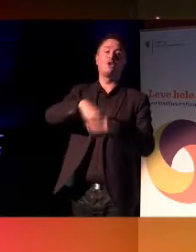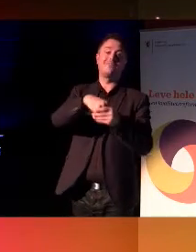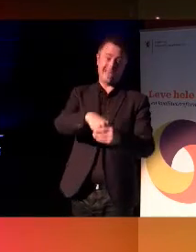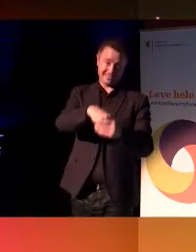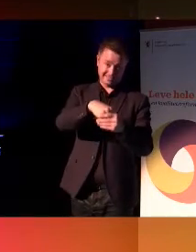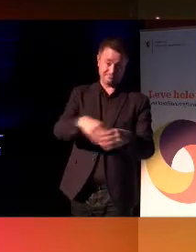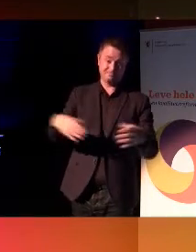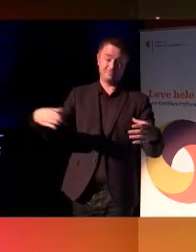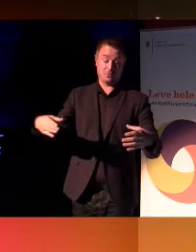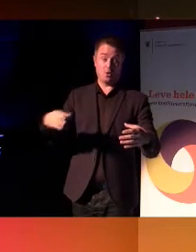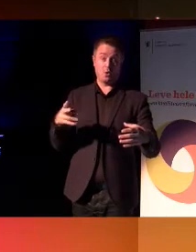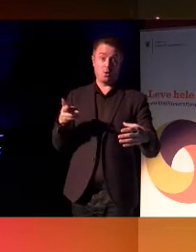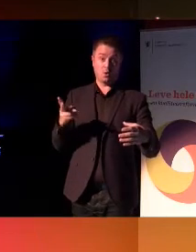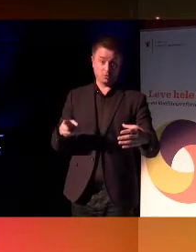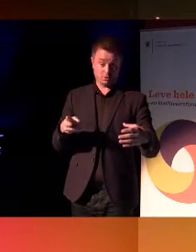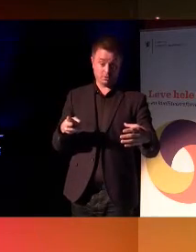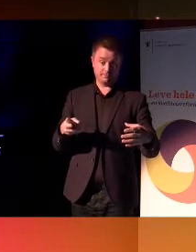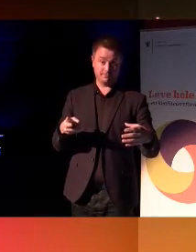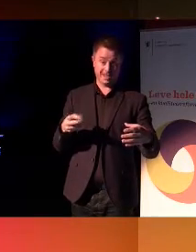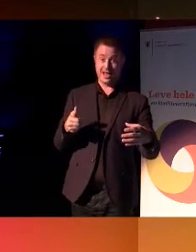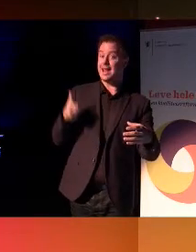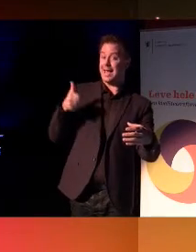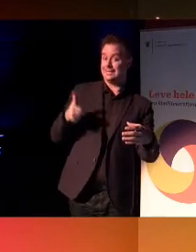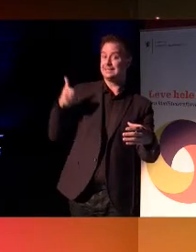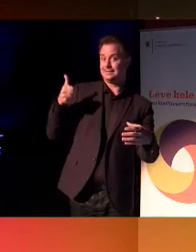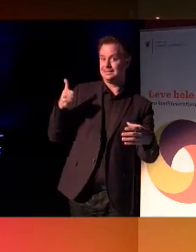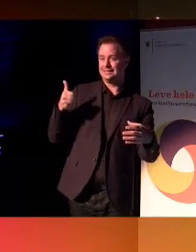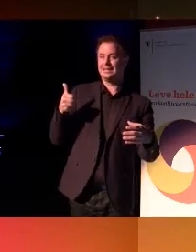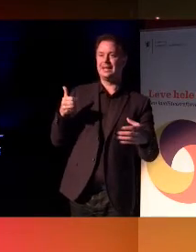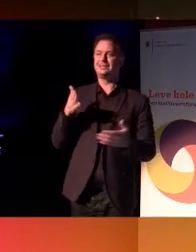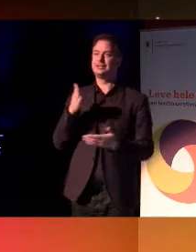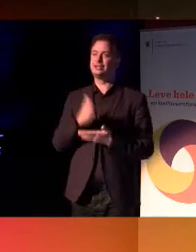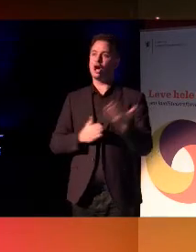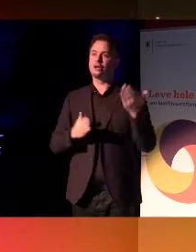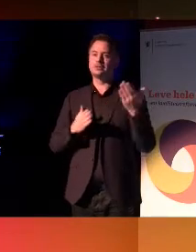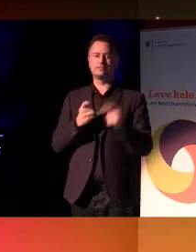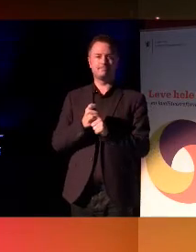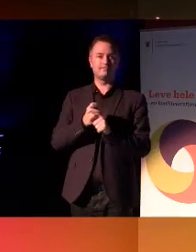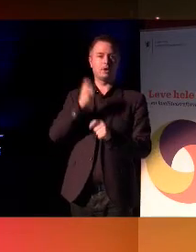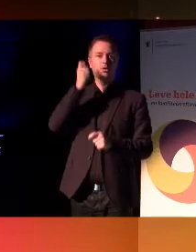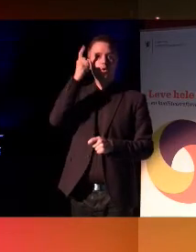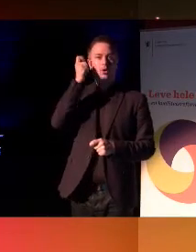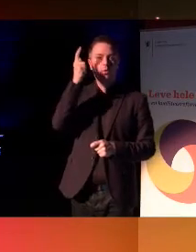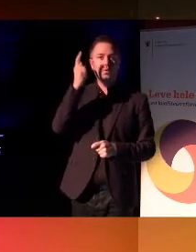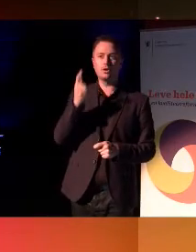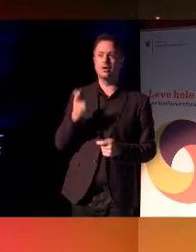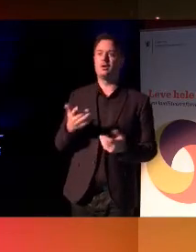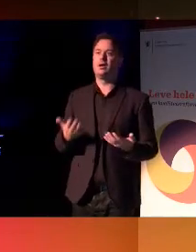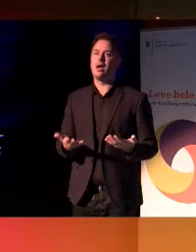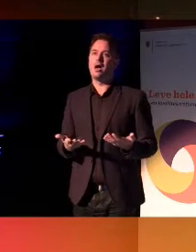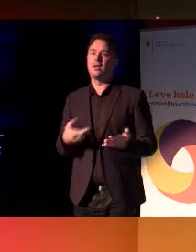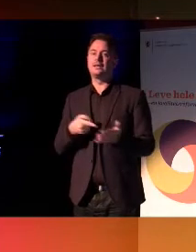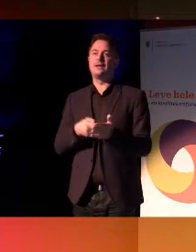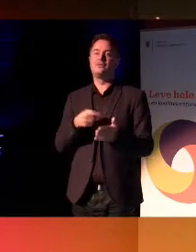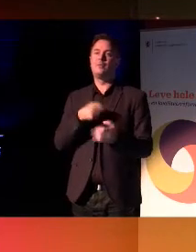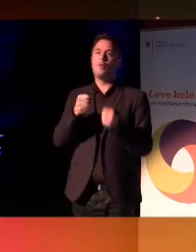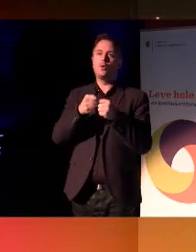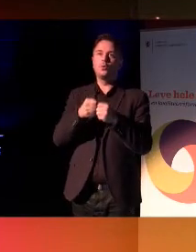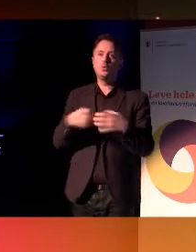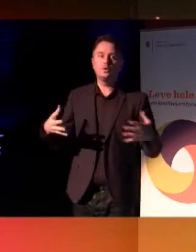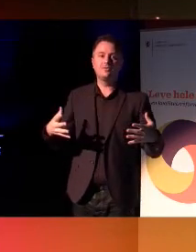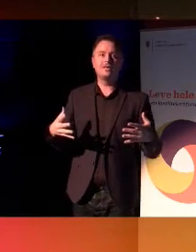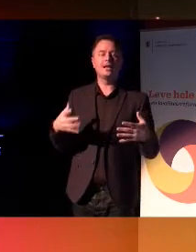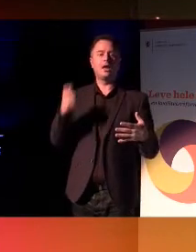ledelsen, at man sammen får til en kultur hvor det der å lære feil, det integrert som et kvalitetssikrende element I